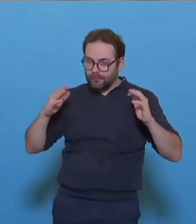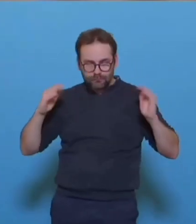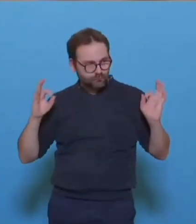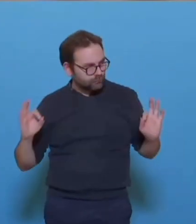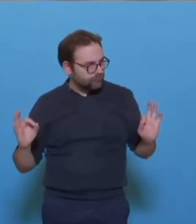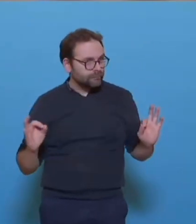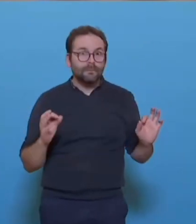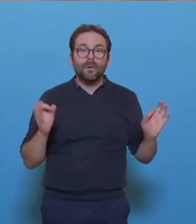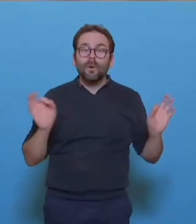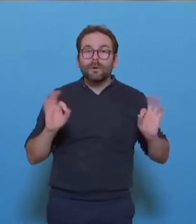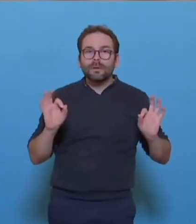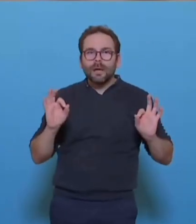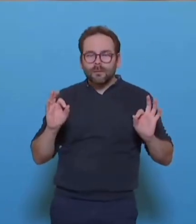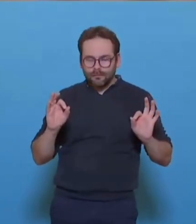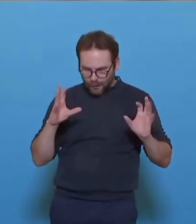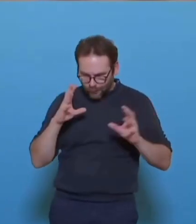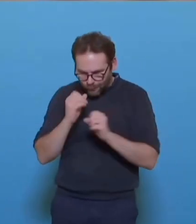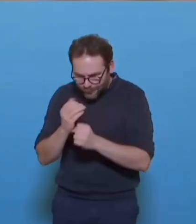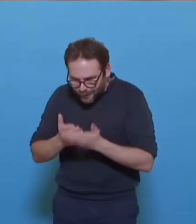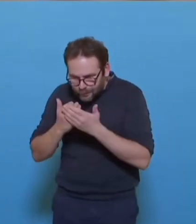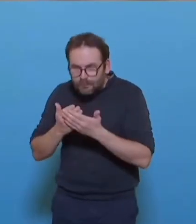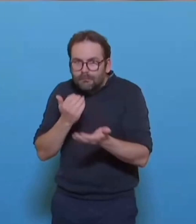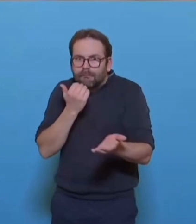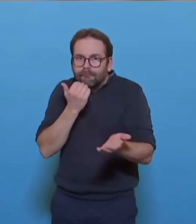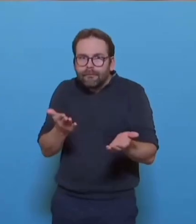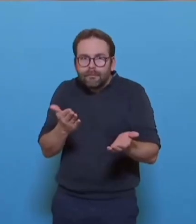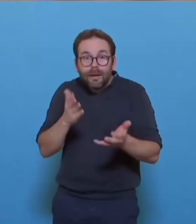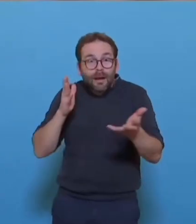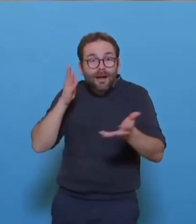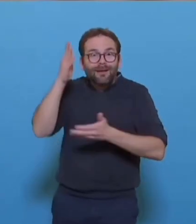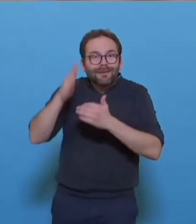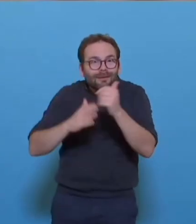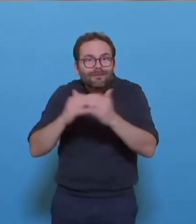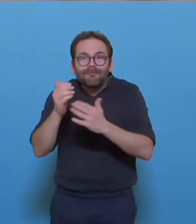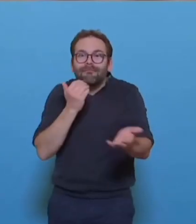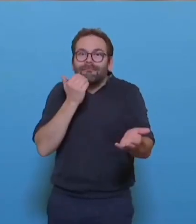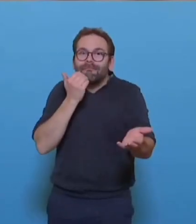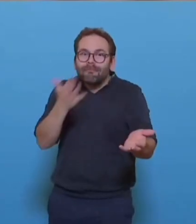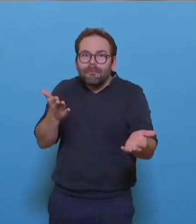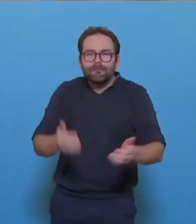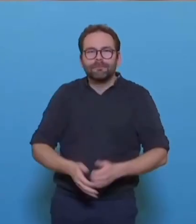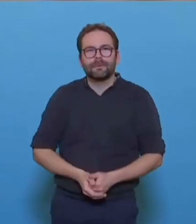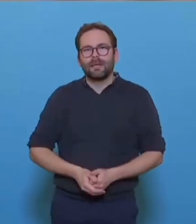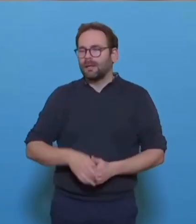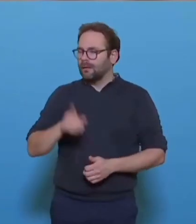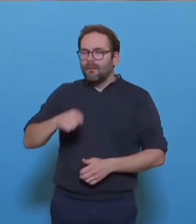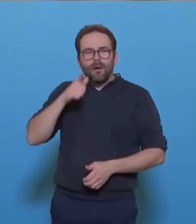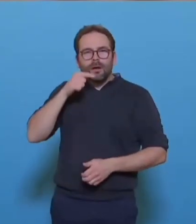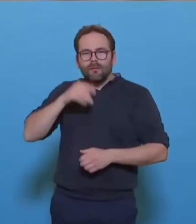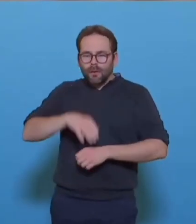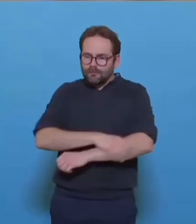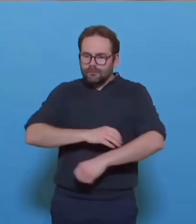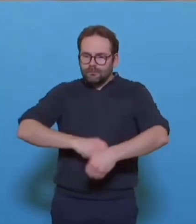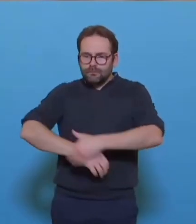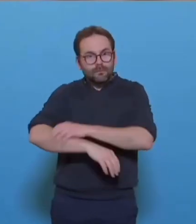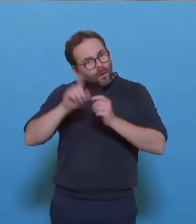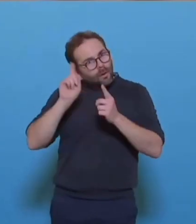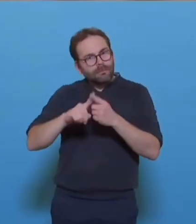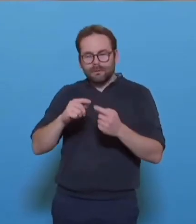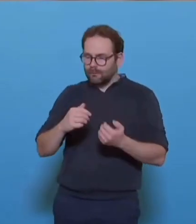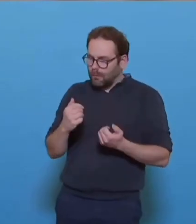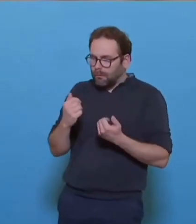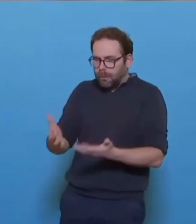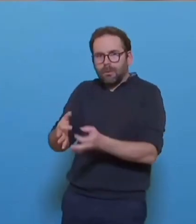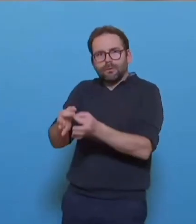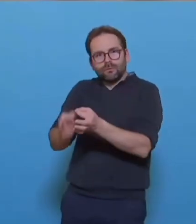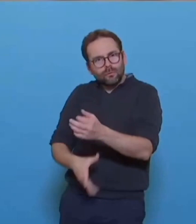puissent se concentrer sur leurs études et construire leur avenir? Nous devons renforcer nos efforts pour leur offrir des